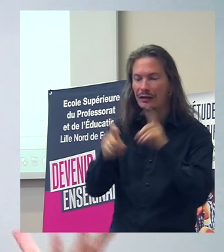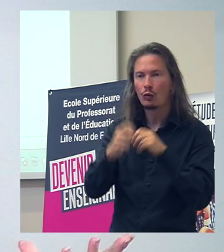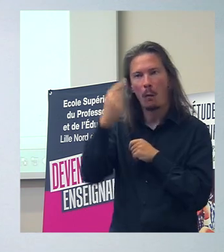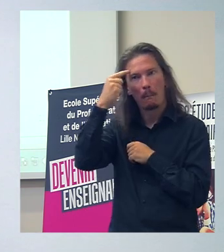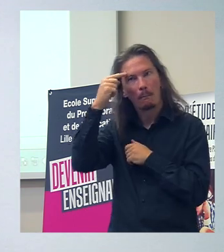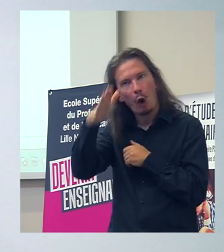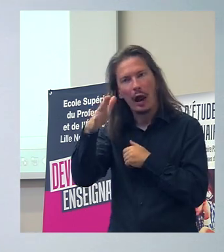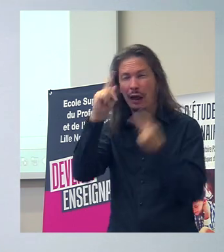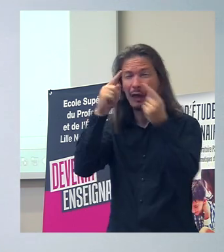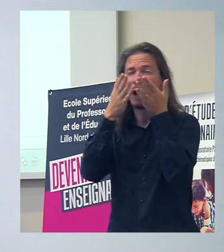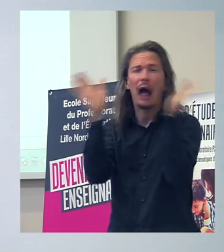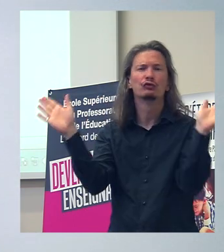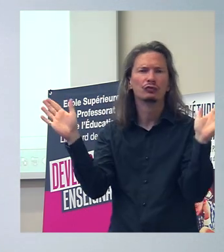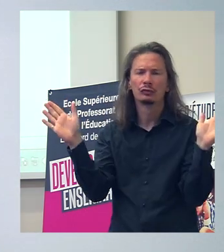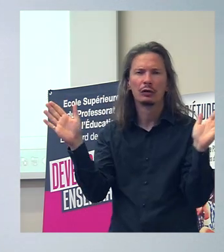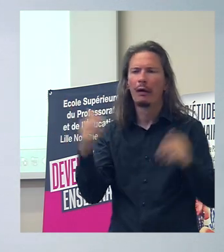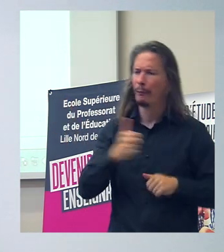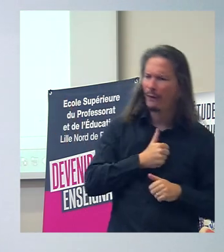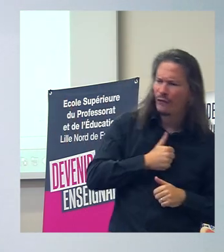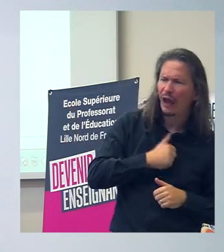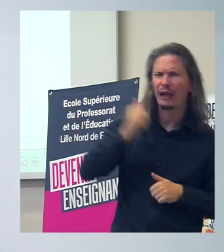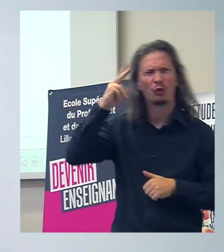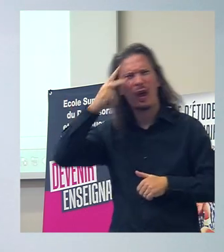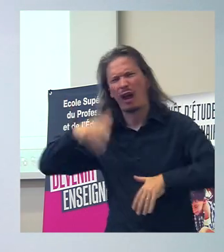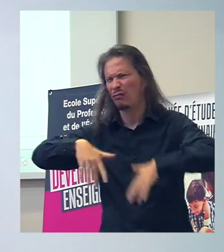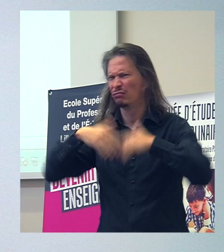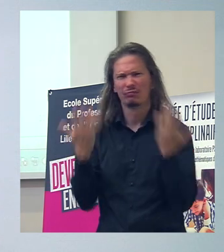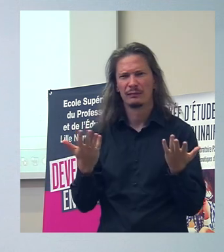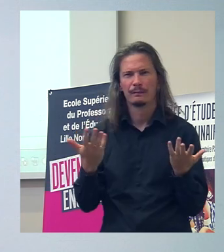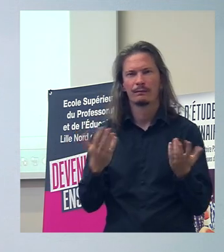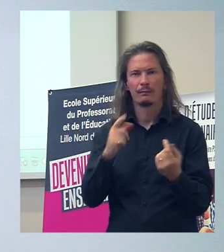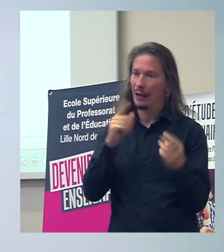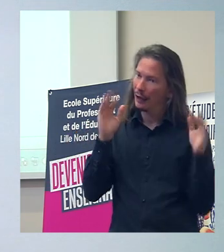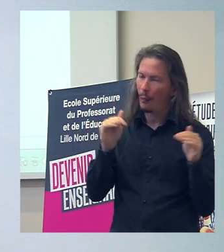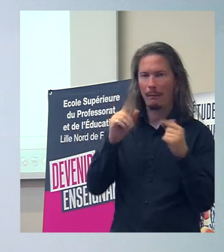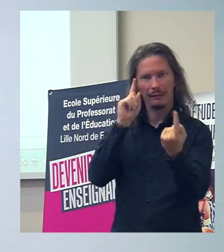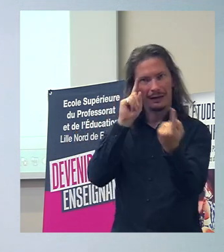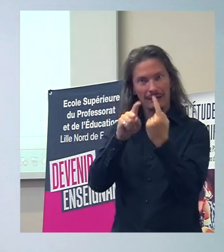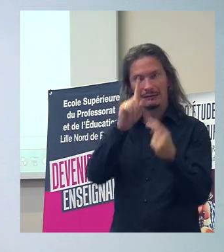sens large, qu'elles soient privées ou citoyennes, il s'agit de questions morales.